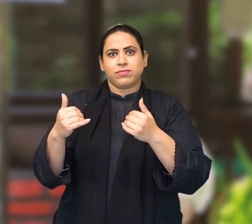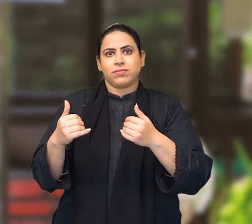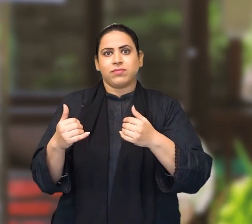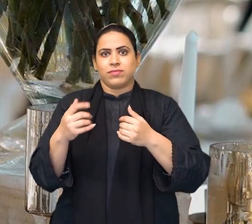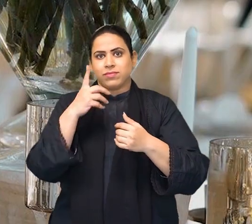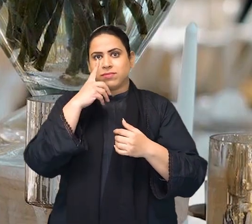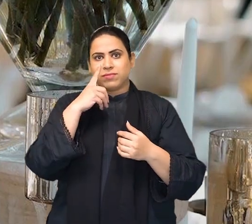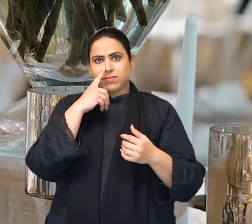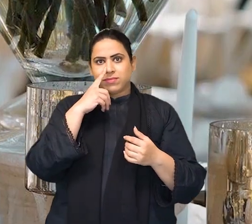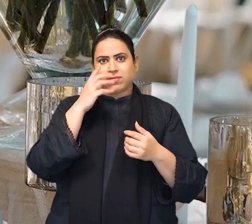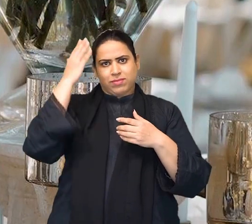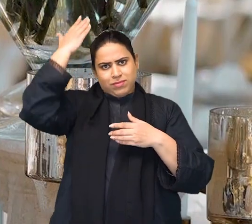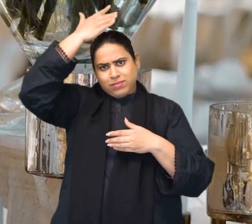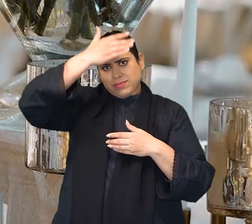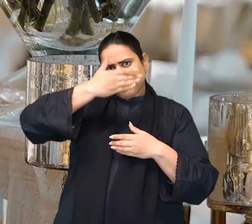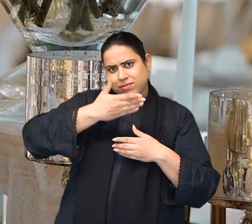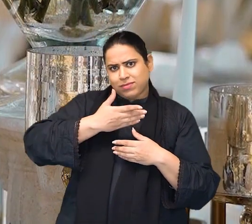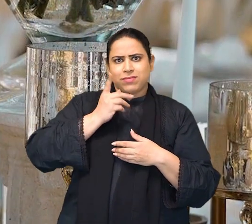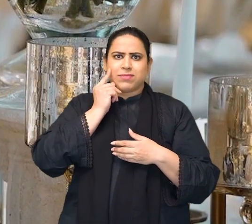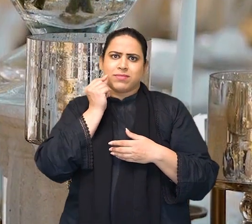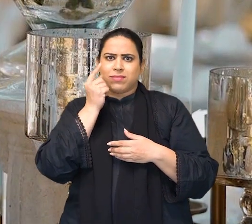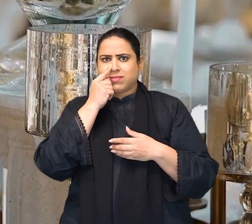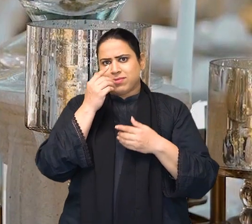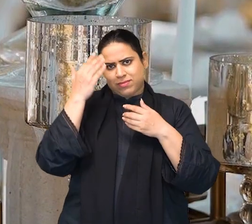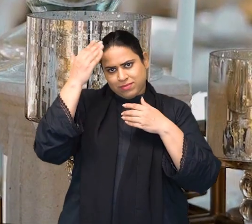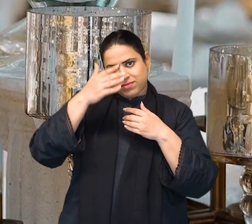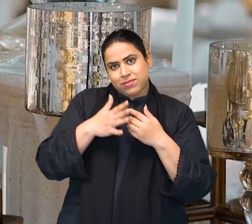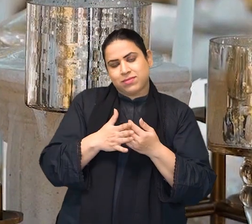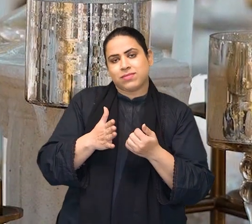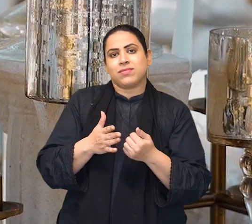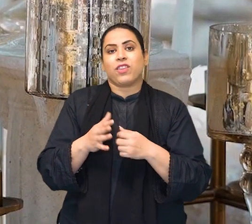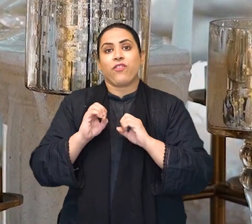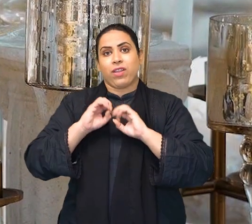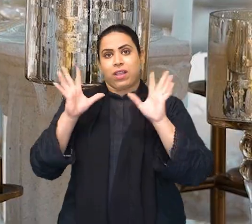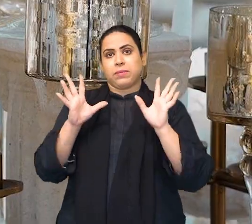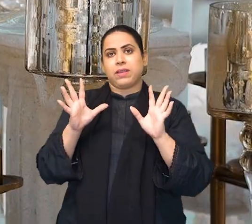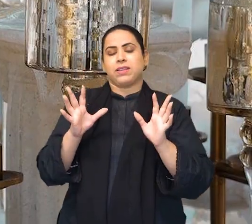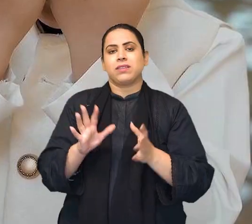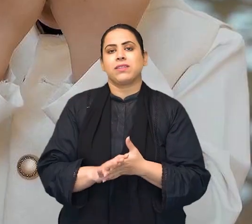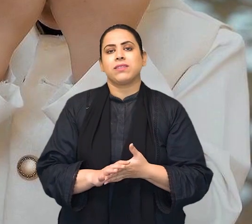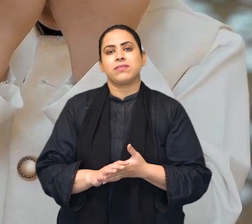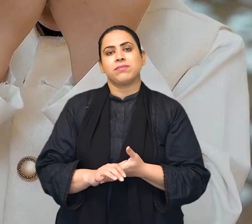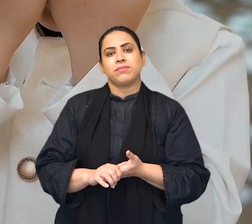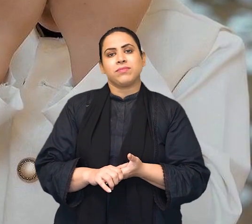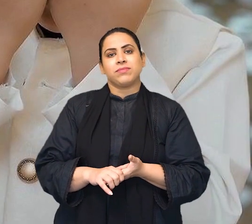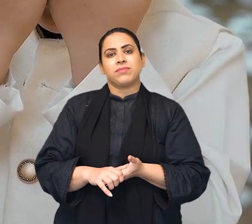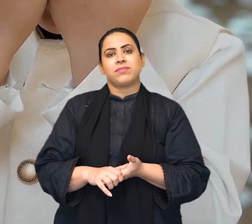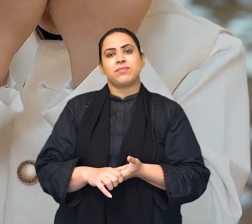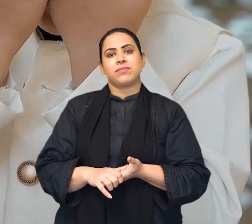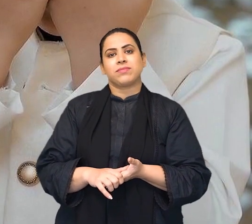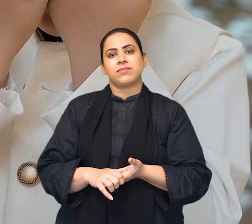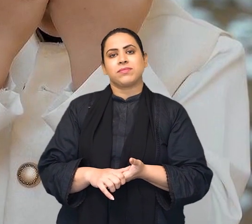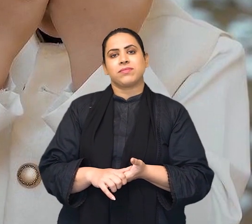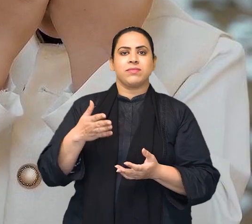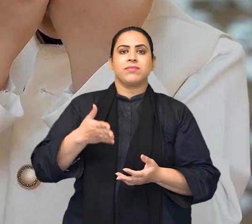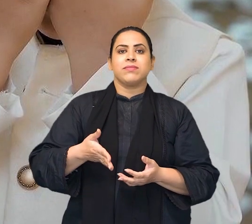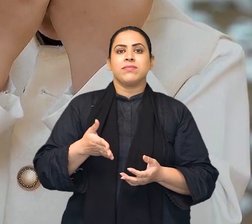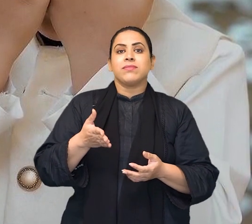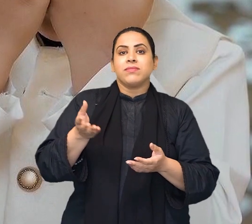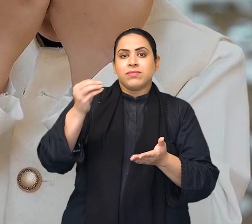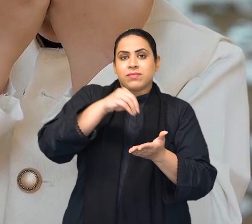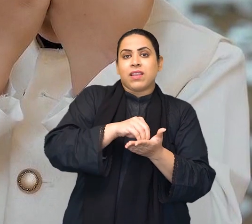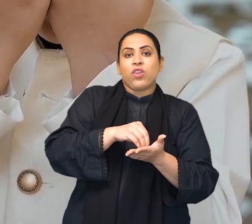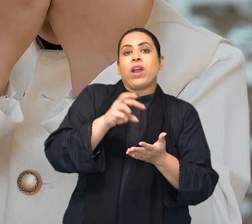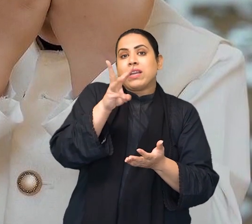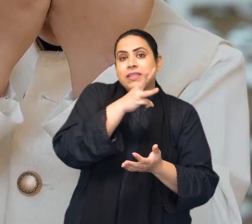नेवर टुक ऑलरेडी बिफोर. सो हमारे जो फिल्म एस्थेटिक थे हम लोगों ने उसके अंदर इंक्लूड किया. एंड आफ्टर